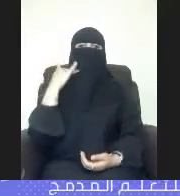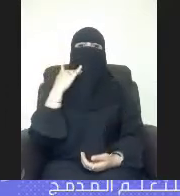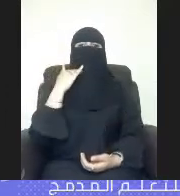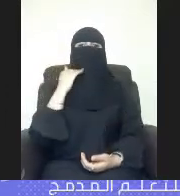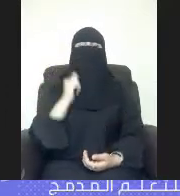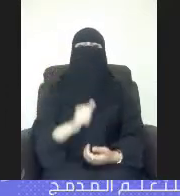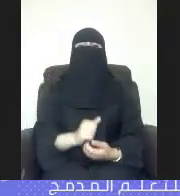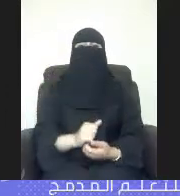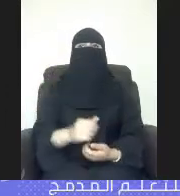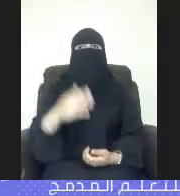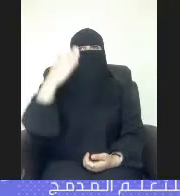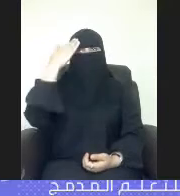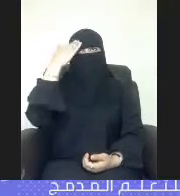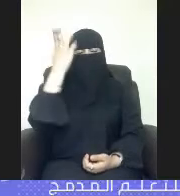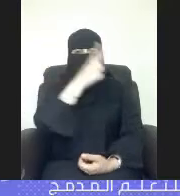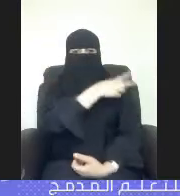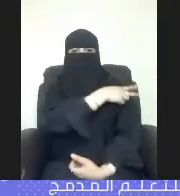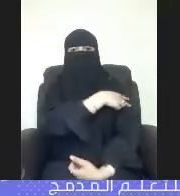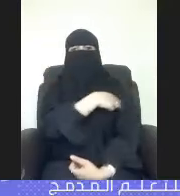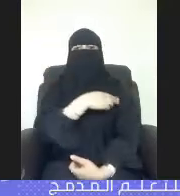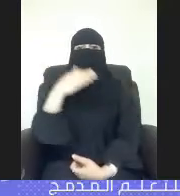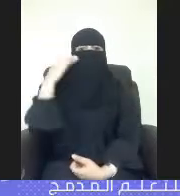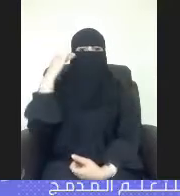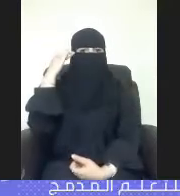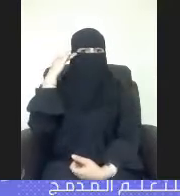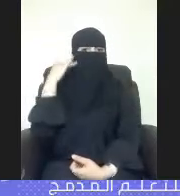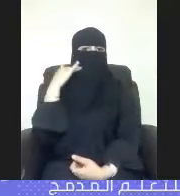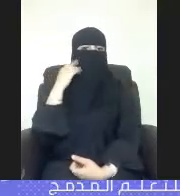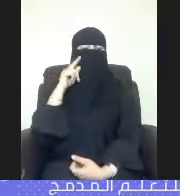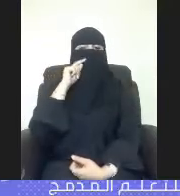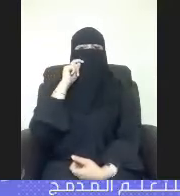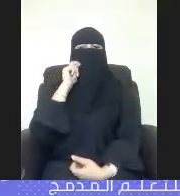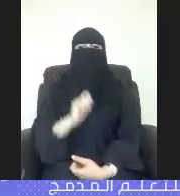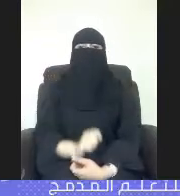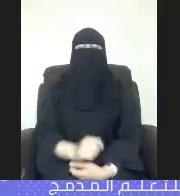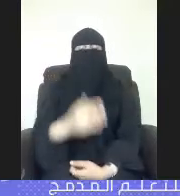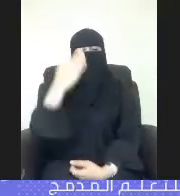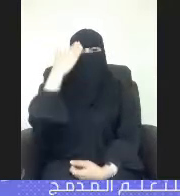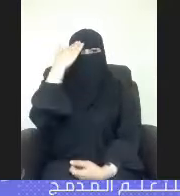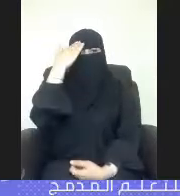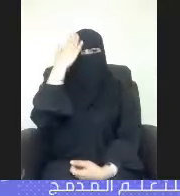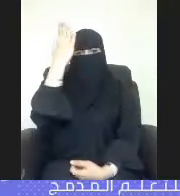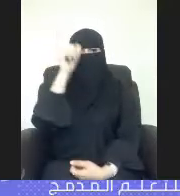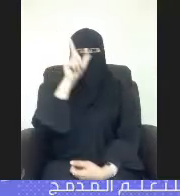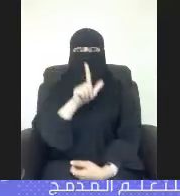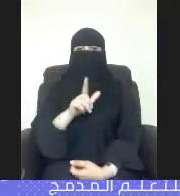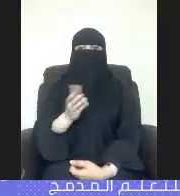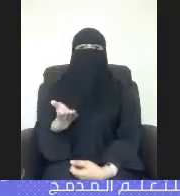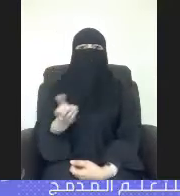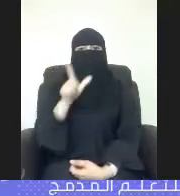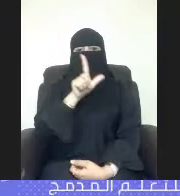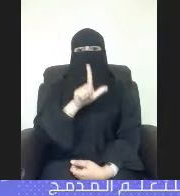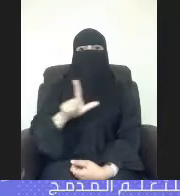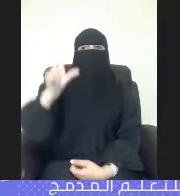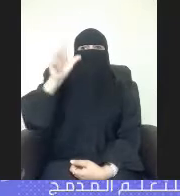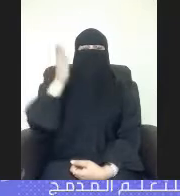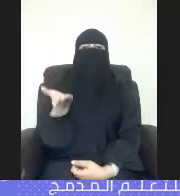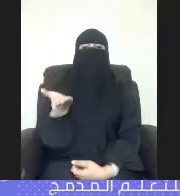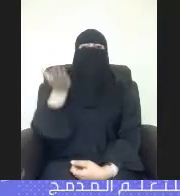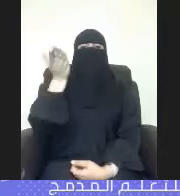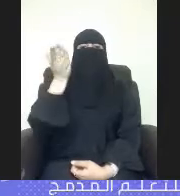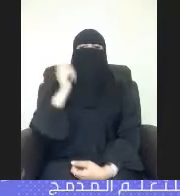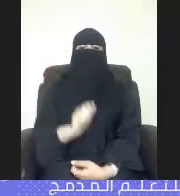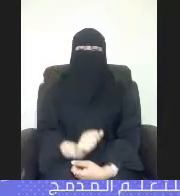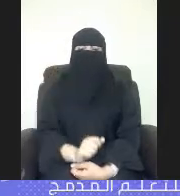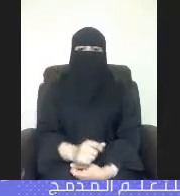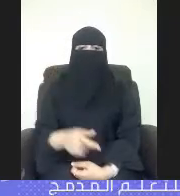الأعضاء من رجال ونساء، نشكر أيضا معالي رئيس الجامعة، وهو بالمناسبة هنا